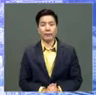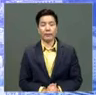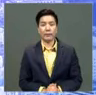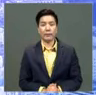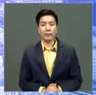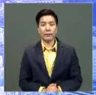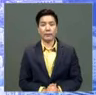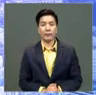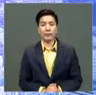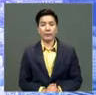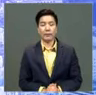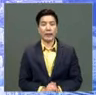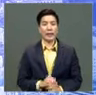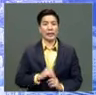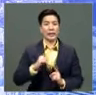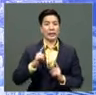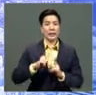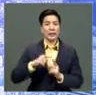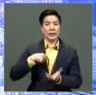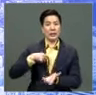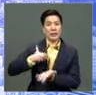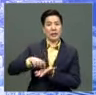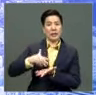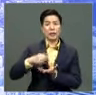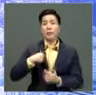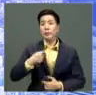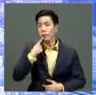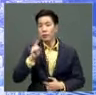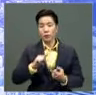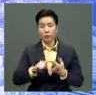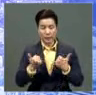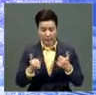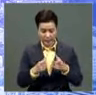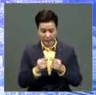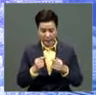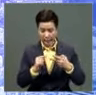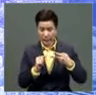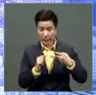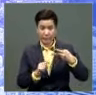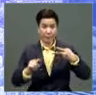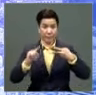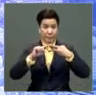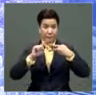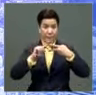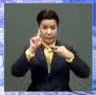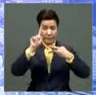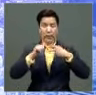ทางพื้นที่ได้รายงานนะครับกลับไปในกรณีแรกกรณีของระยองนะครับ